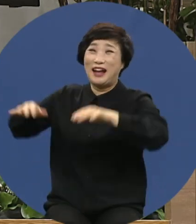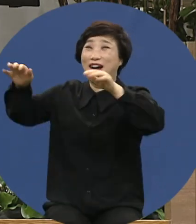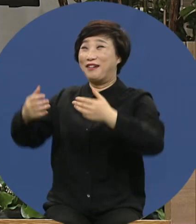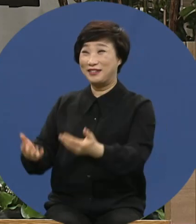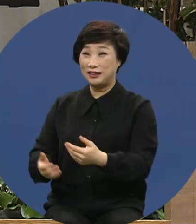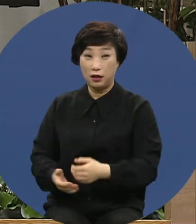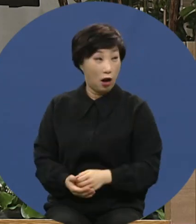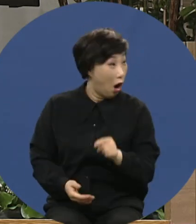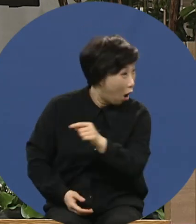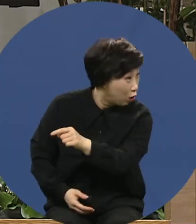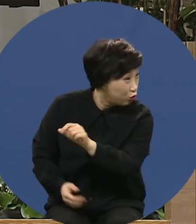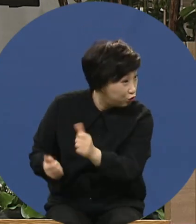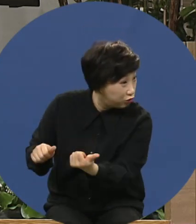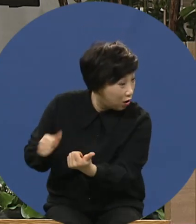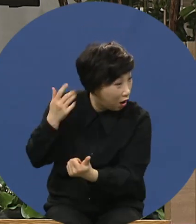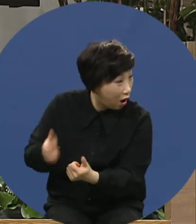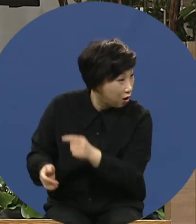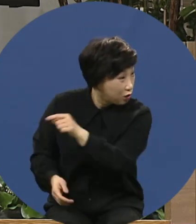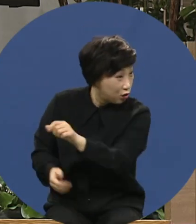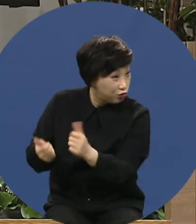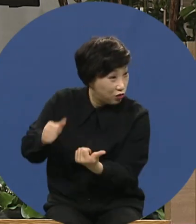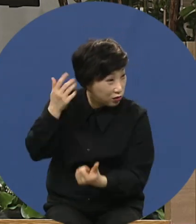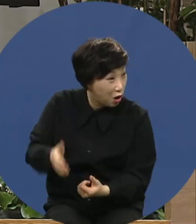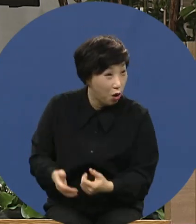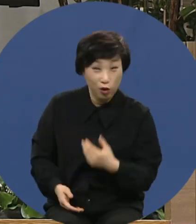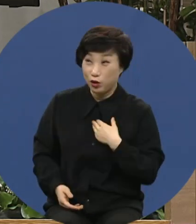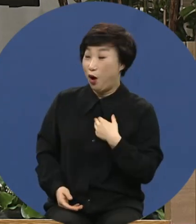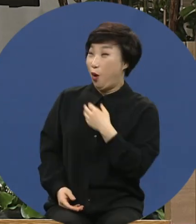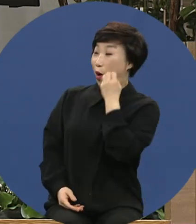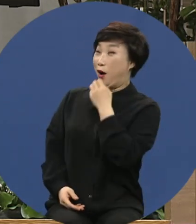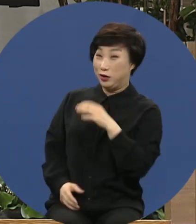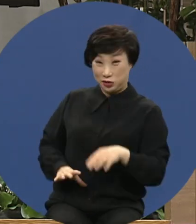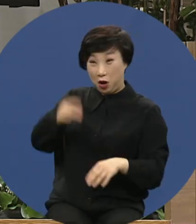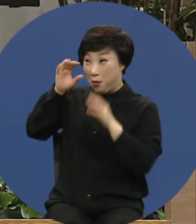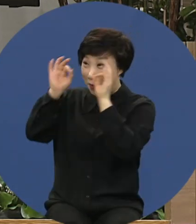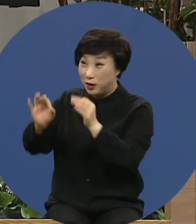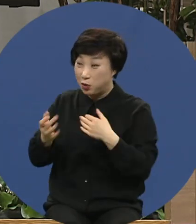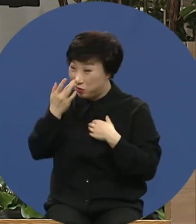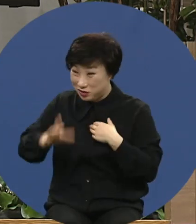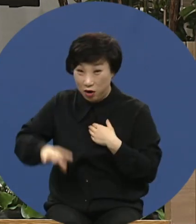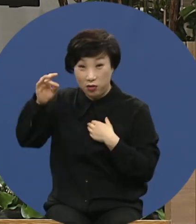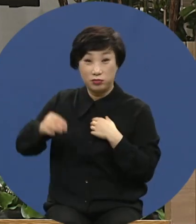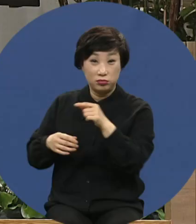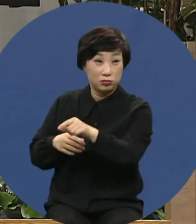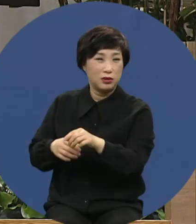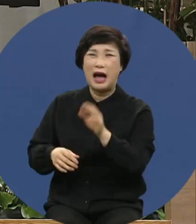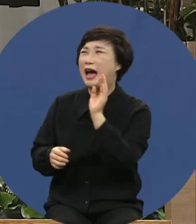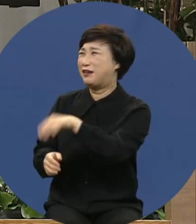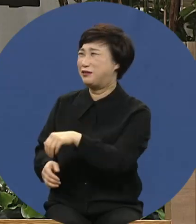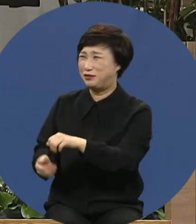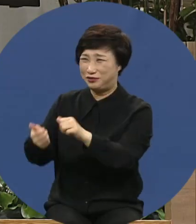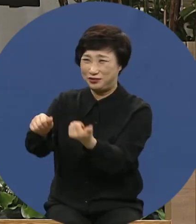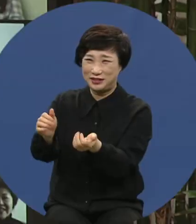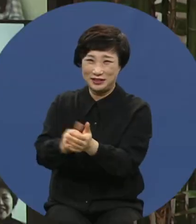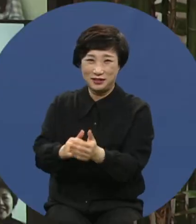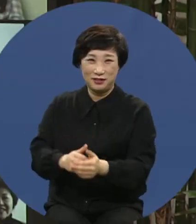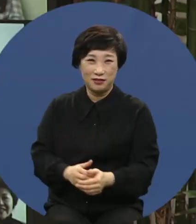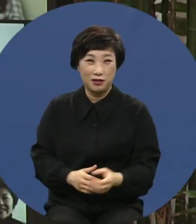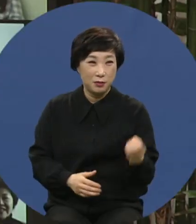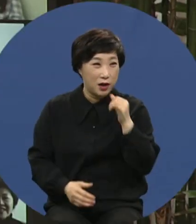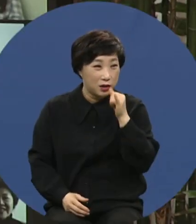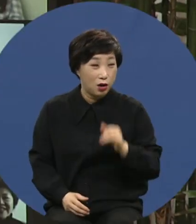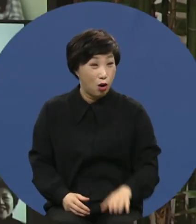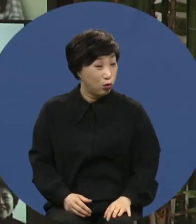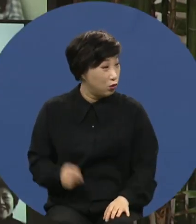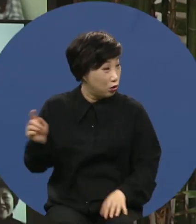저 죽은 거예요, 저거? 저거 죽은 거예요? 난 처음 봤거든, 그런 박제를. 죽었지? 그럼 죽었는데